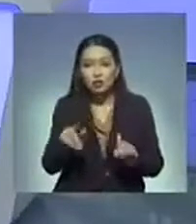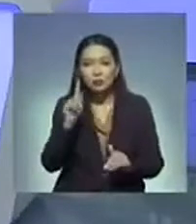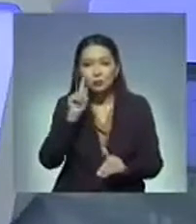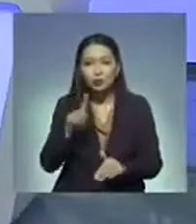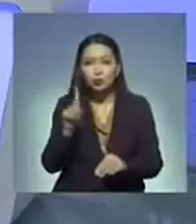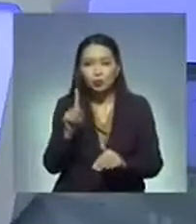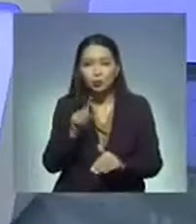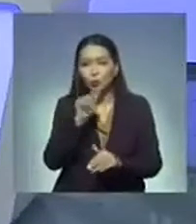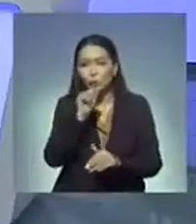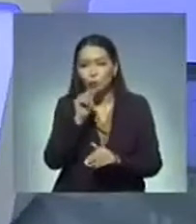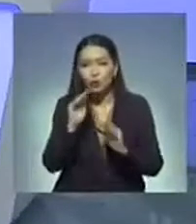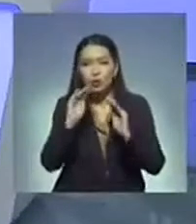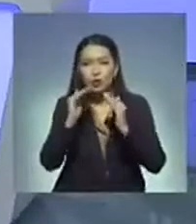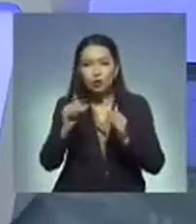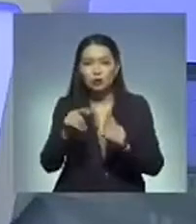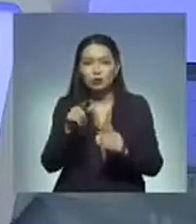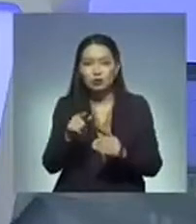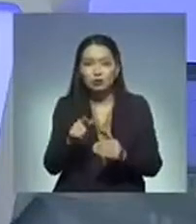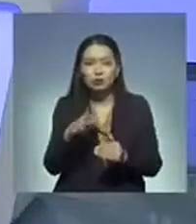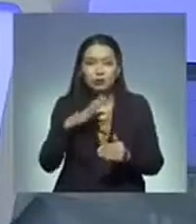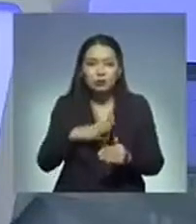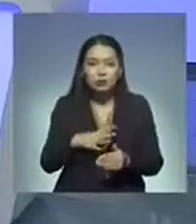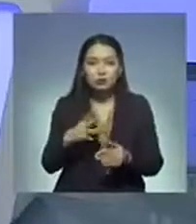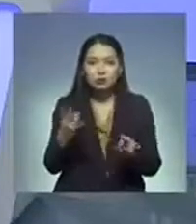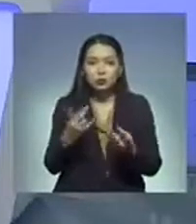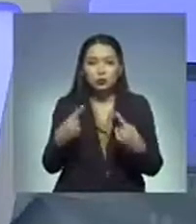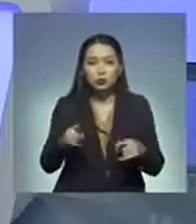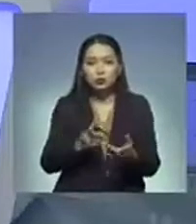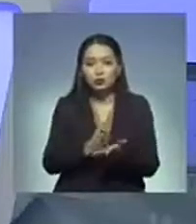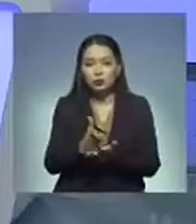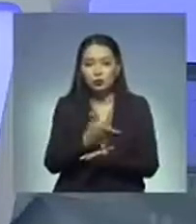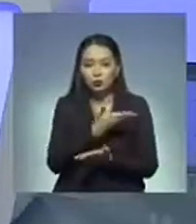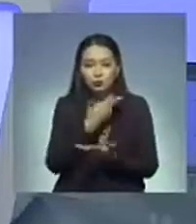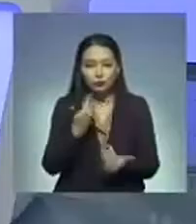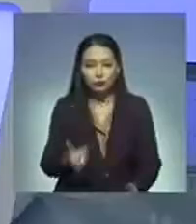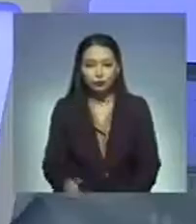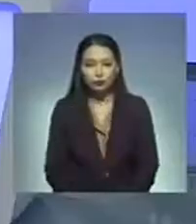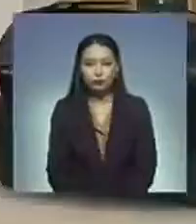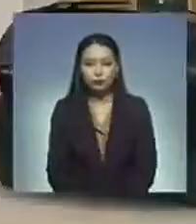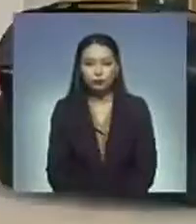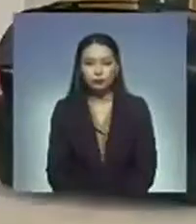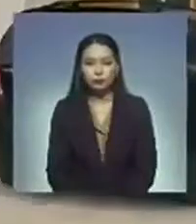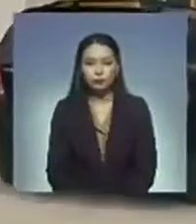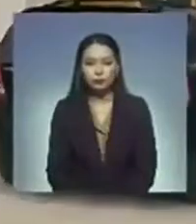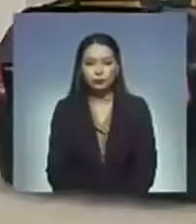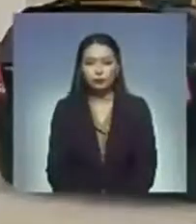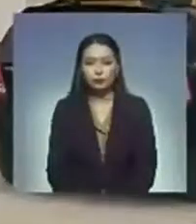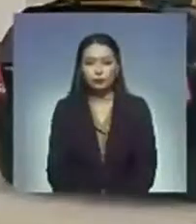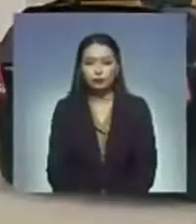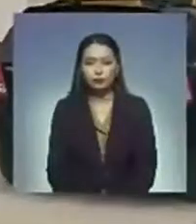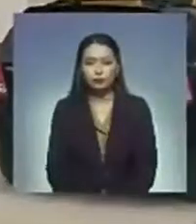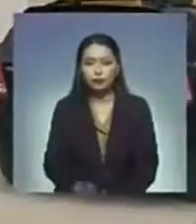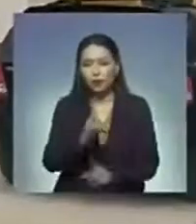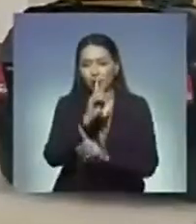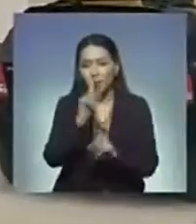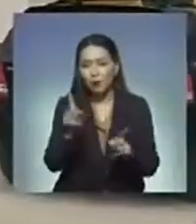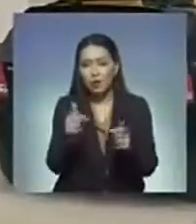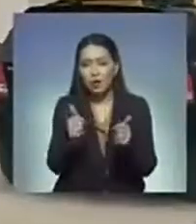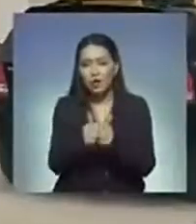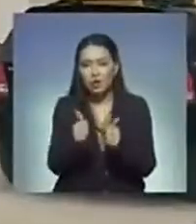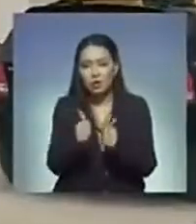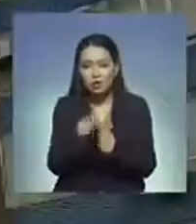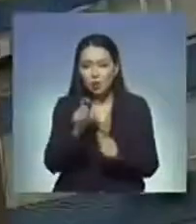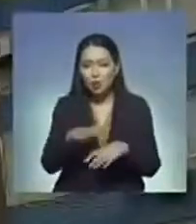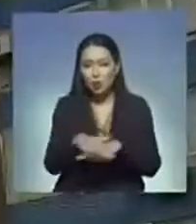на курятник на крыше подтолкнула нужда. Светлана Султангиреева выслушала стороны. Появление необычных соседей